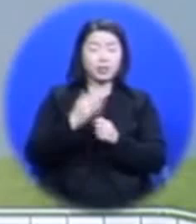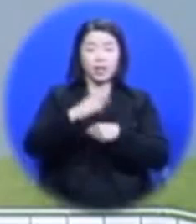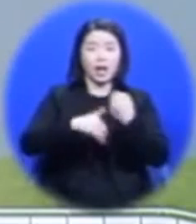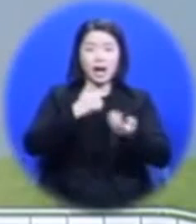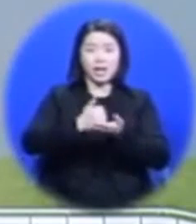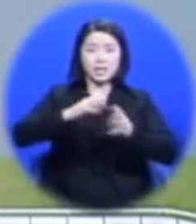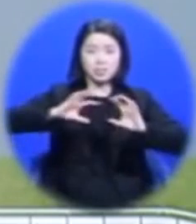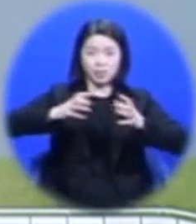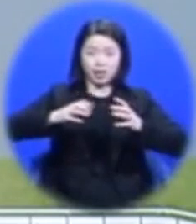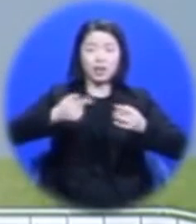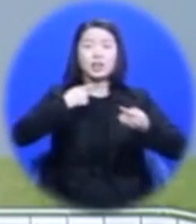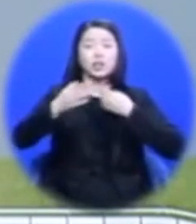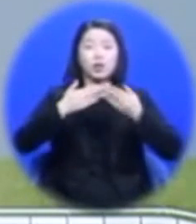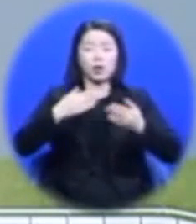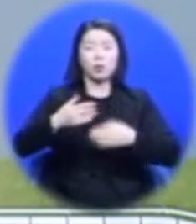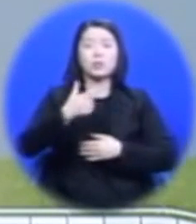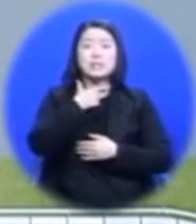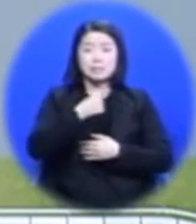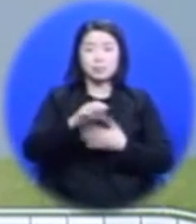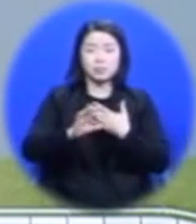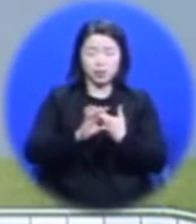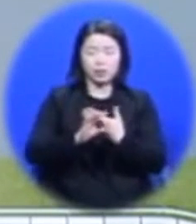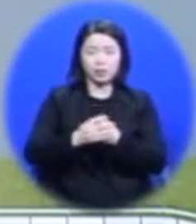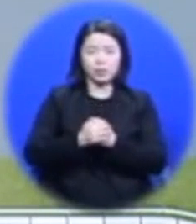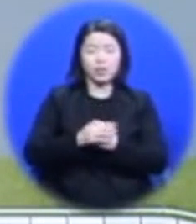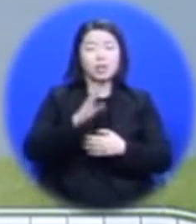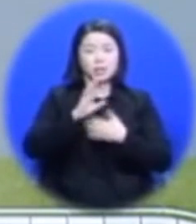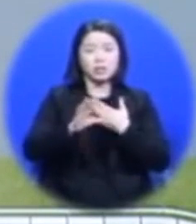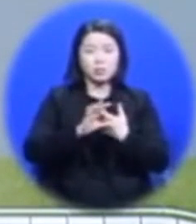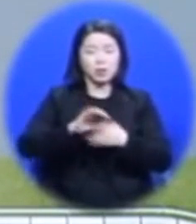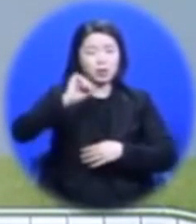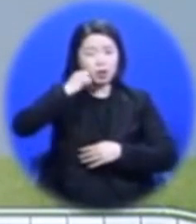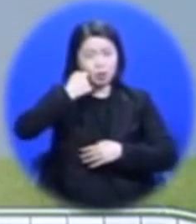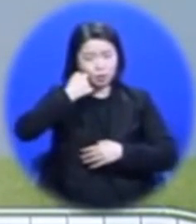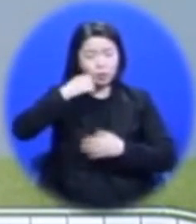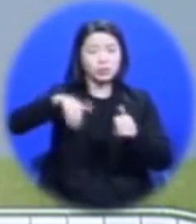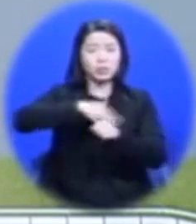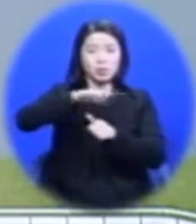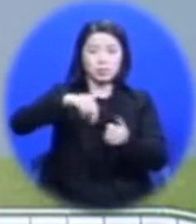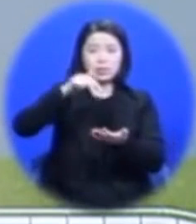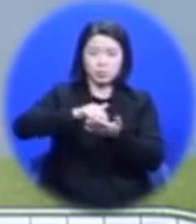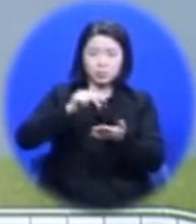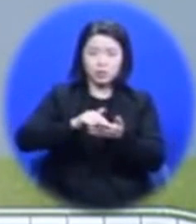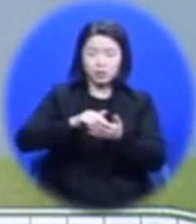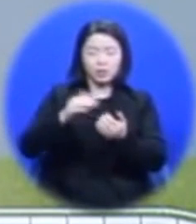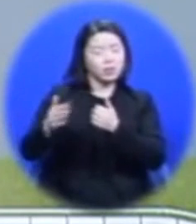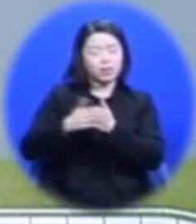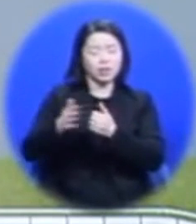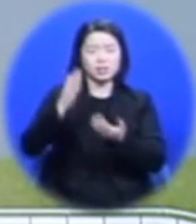하나님의 나라를 경험하고 싶으시면 그러면 어려운 형편 처지를 탓하지 마시고